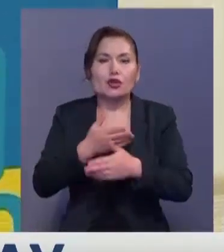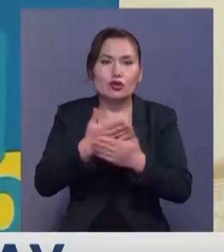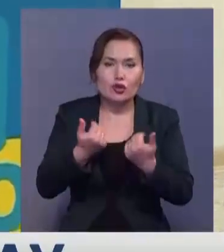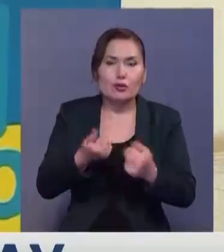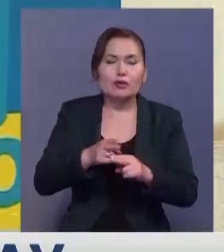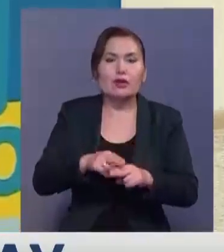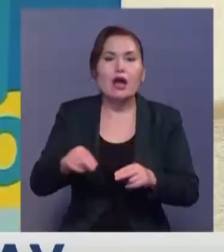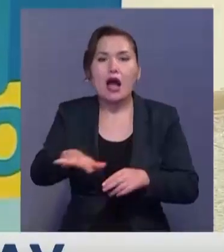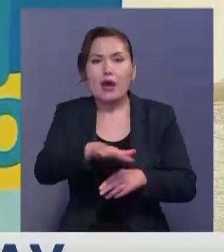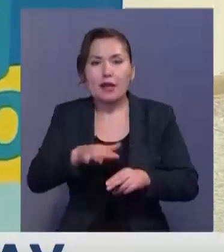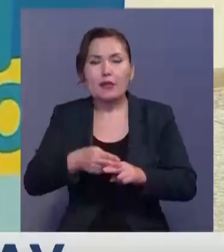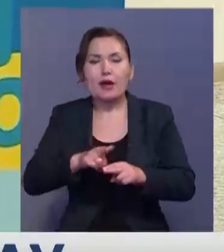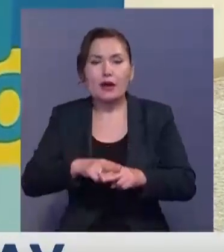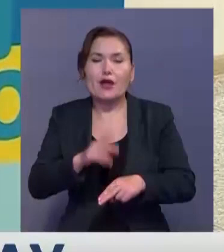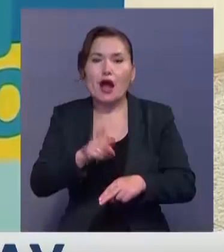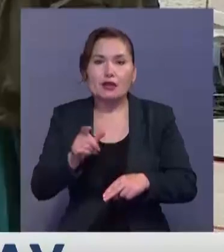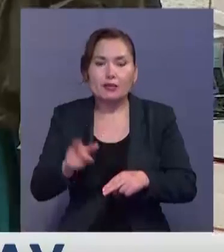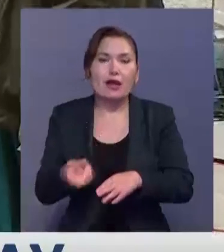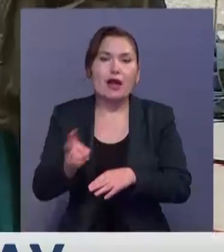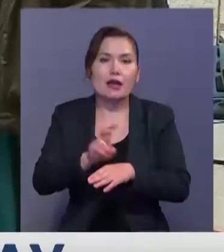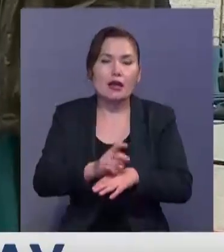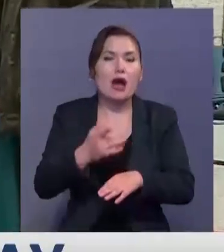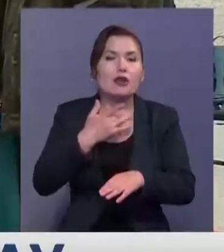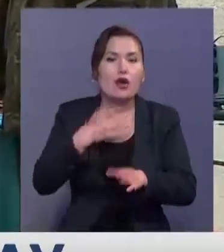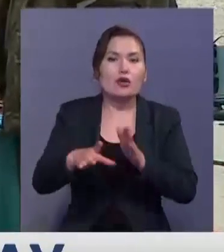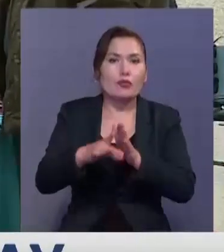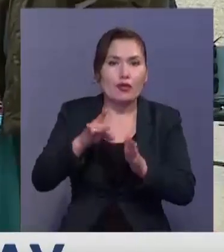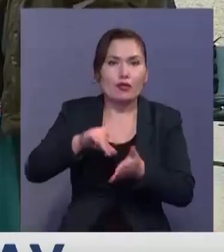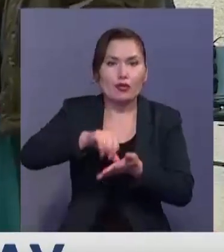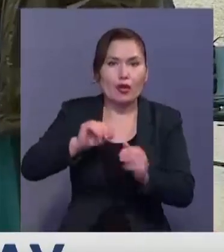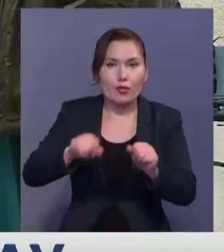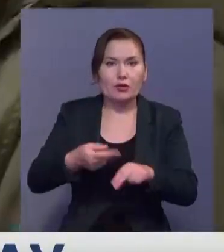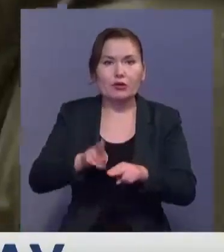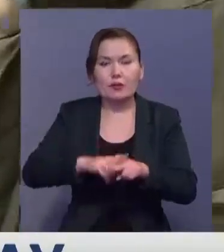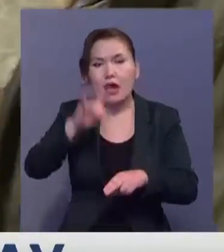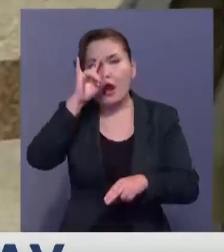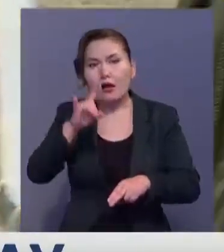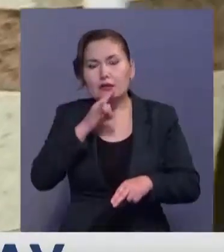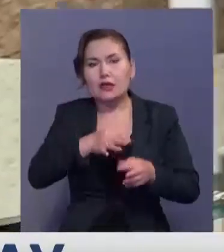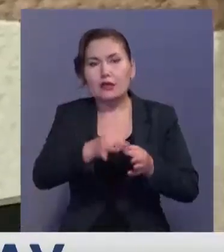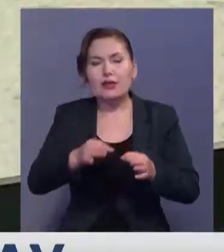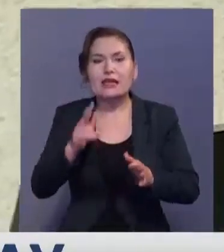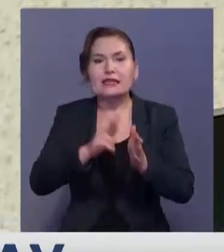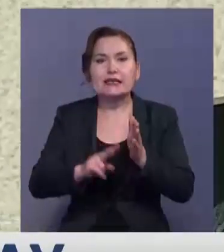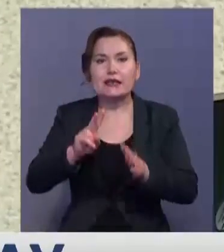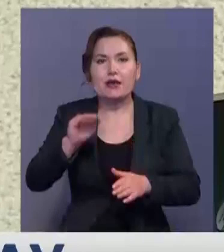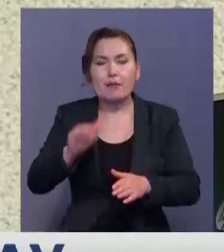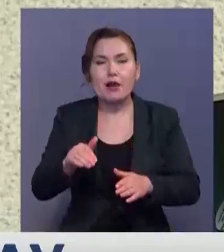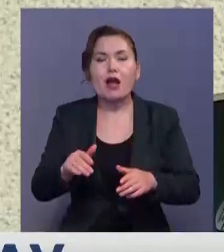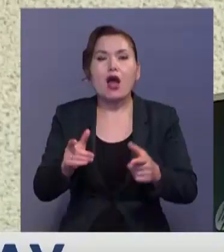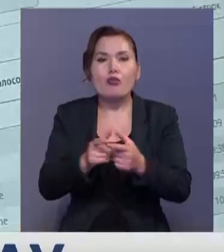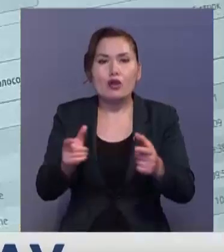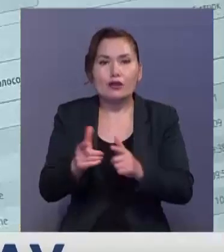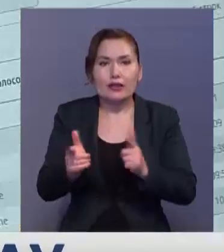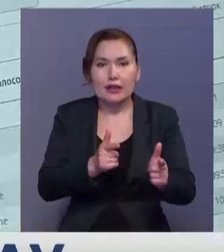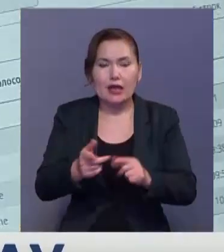жасайтын аймақтарда дәстүрлі үлгіде таңдауын жасайды. Осы мақсатта еліміз бойынша 82 мың бюллетен дайындалған.